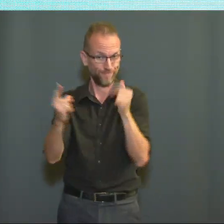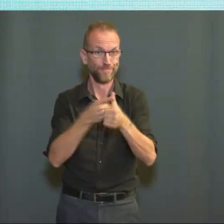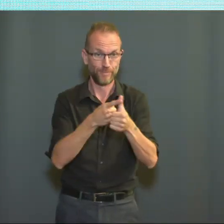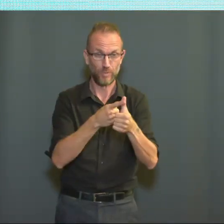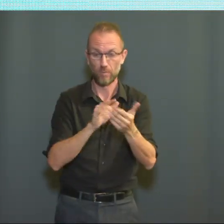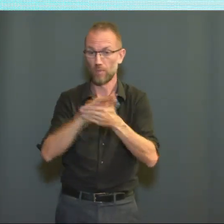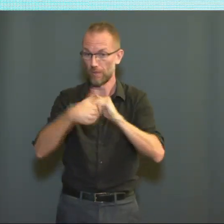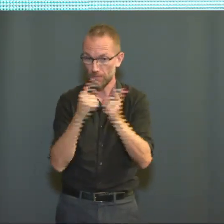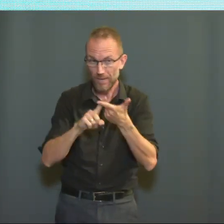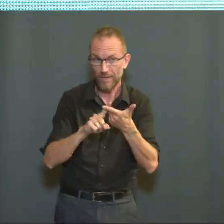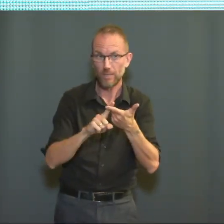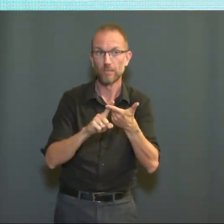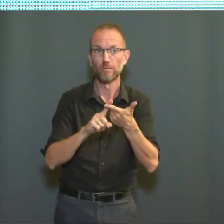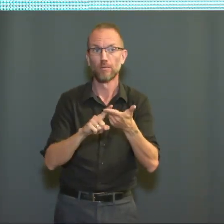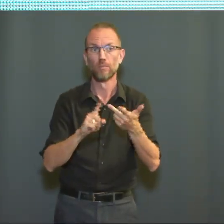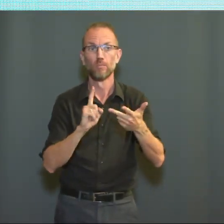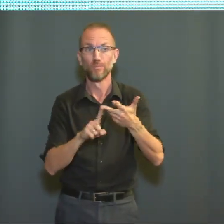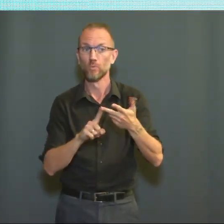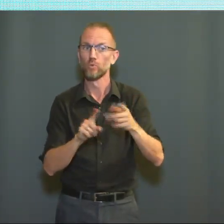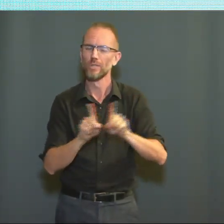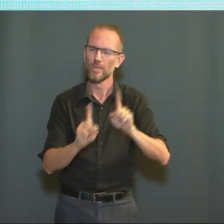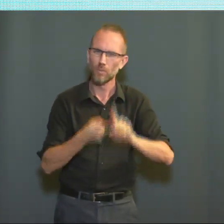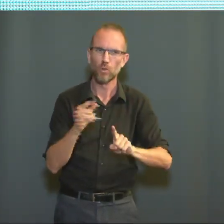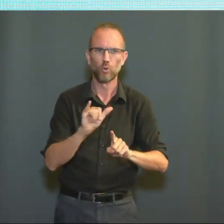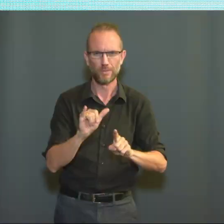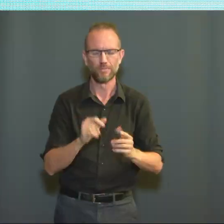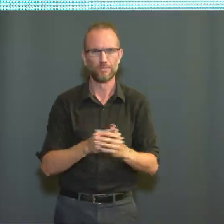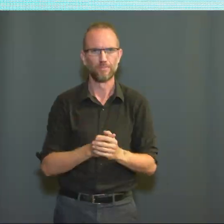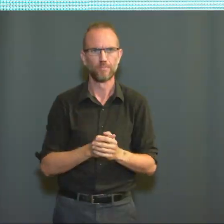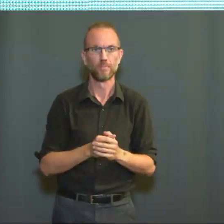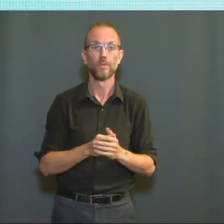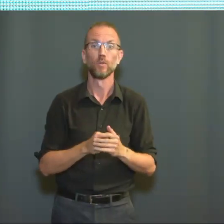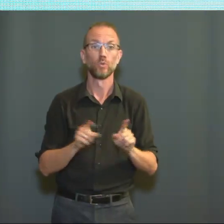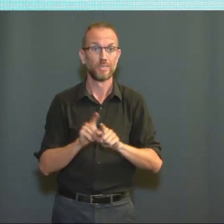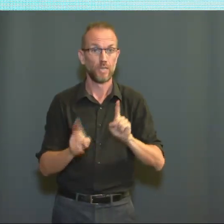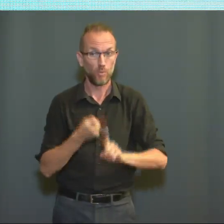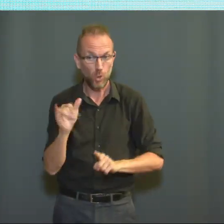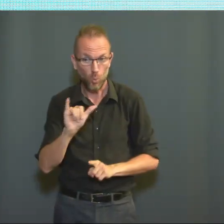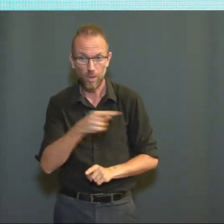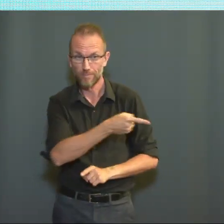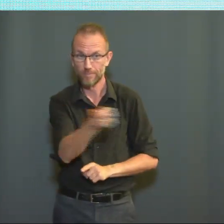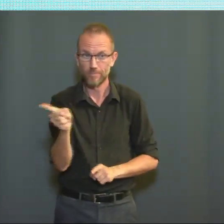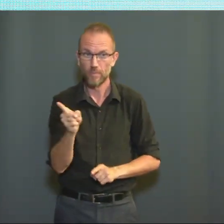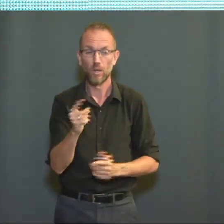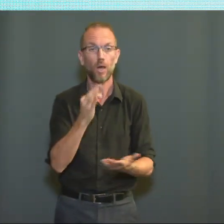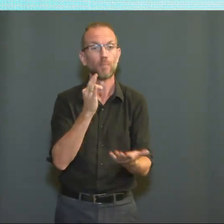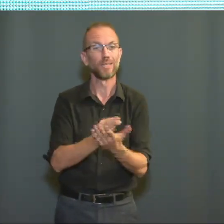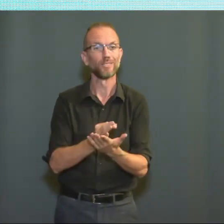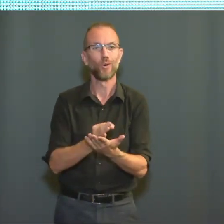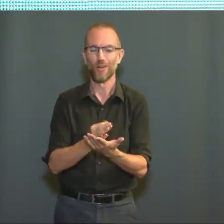s'appliquer sans relâche. Et ce qui est important, l'application ne les remplace certainement